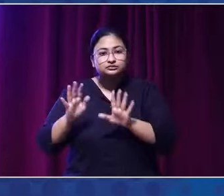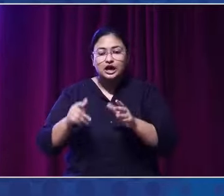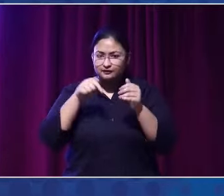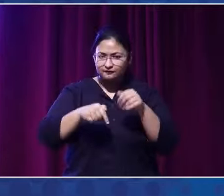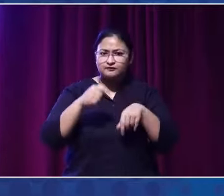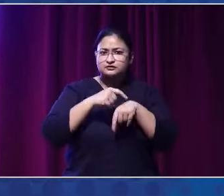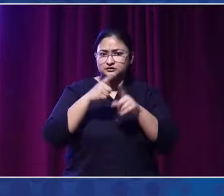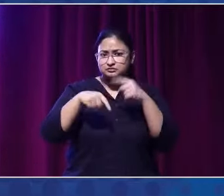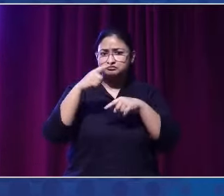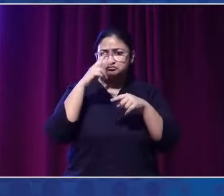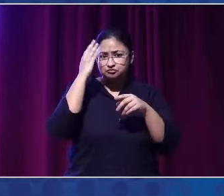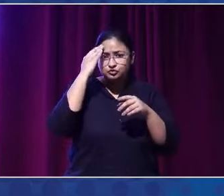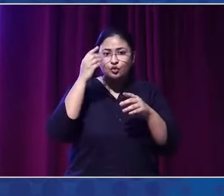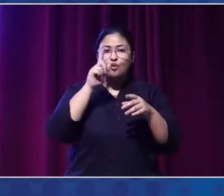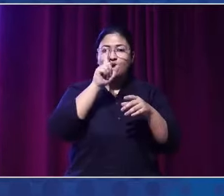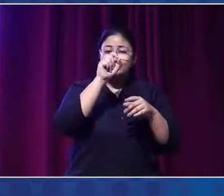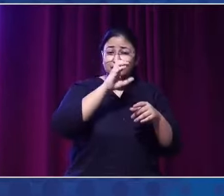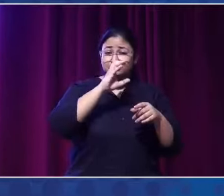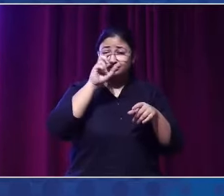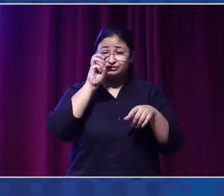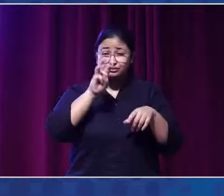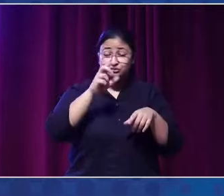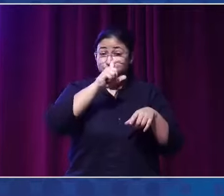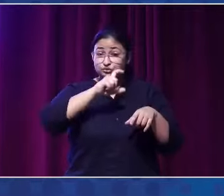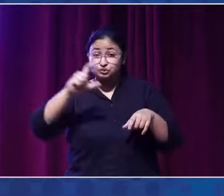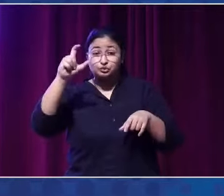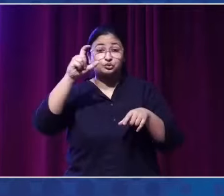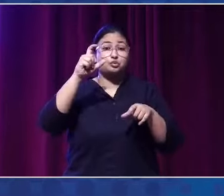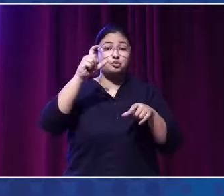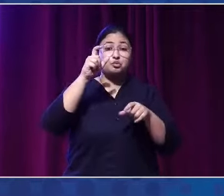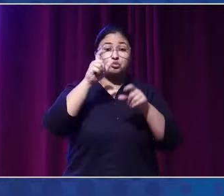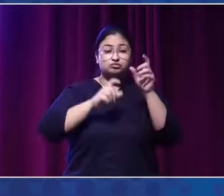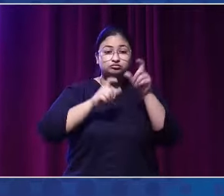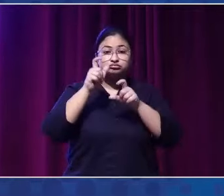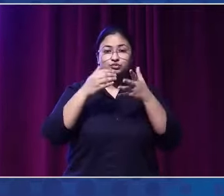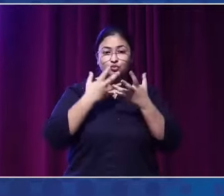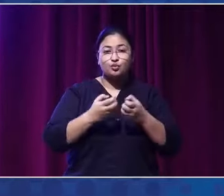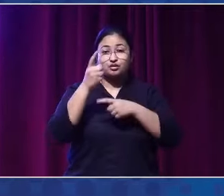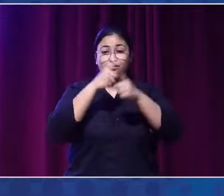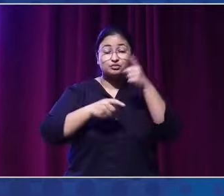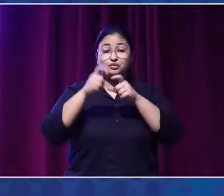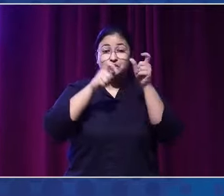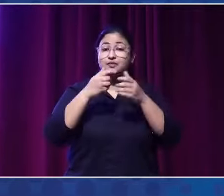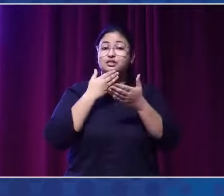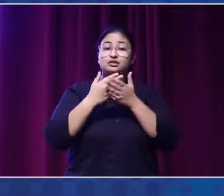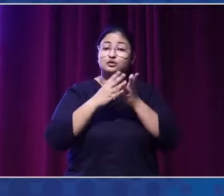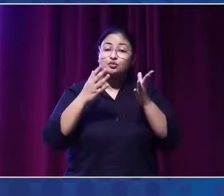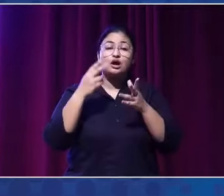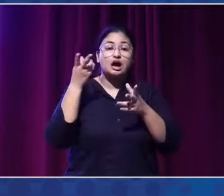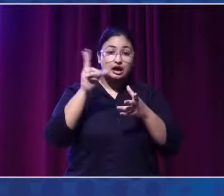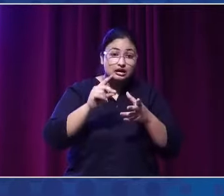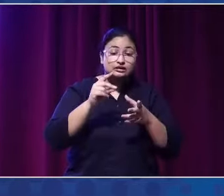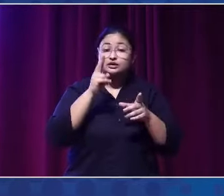थी. 10,000 crores एंड वी वॉन्ट टू थैंक एवरीबडी. दिस इज ऑल बिकॉज अ गेन ऑफ